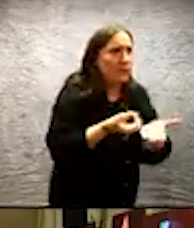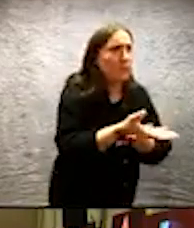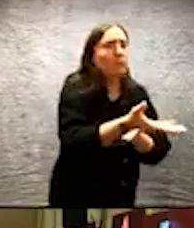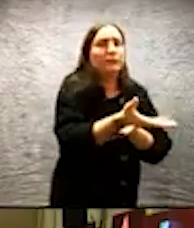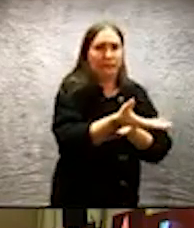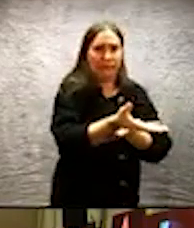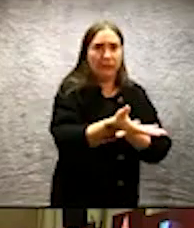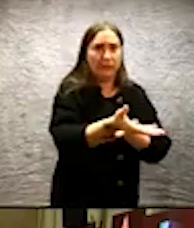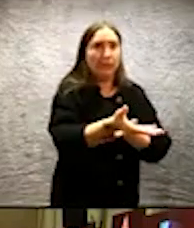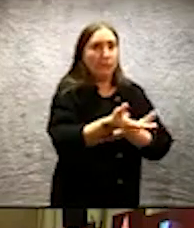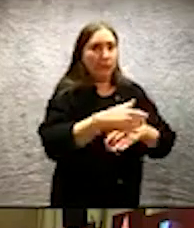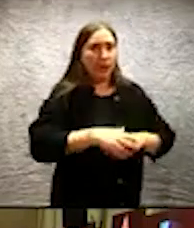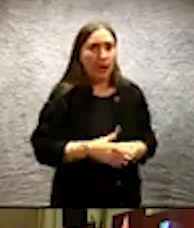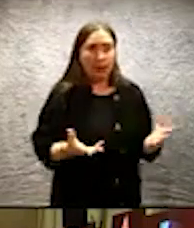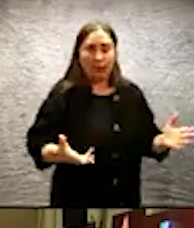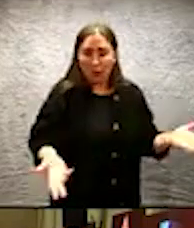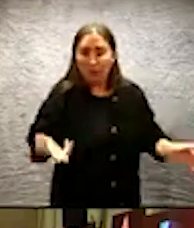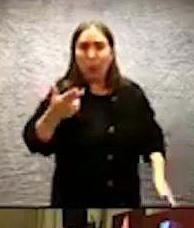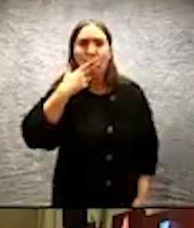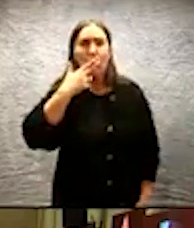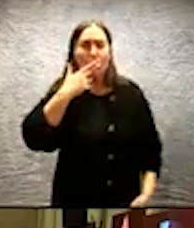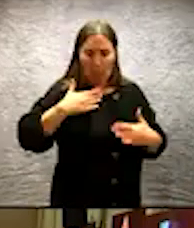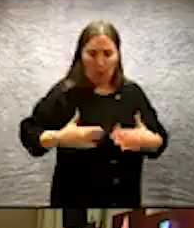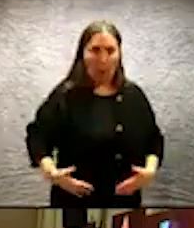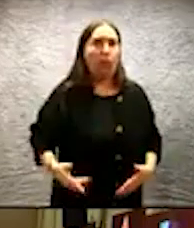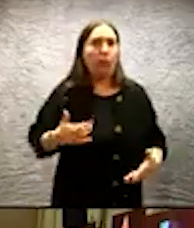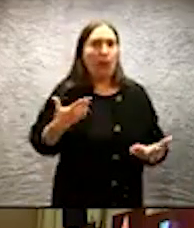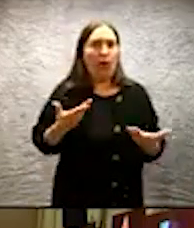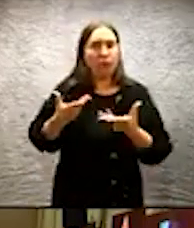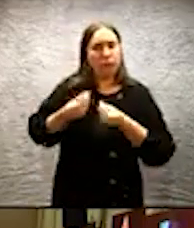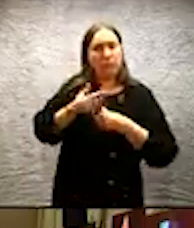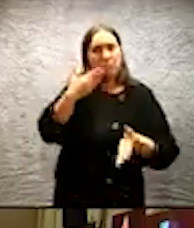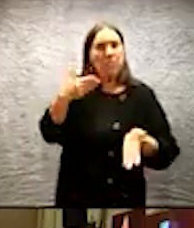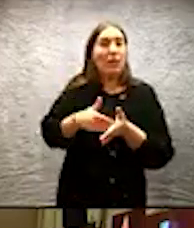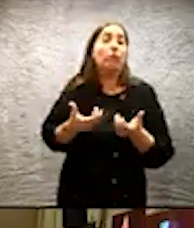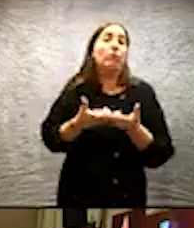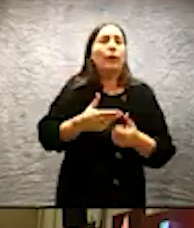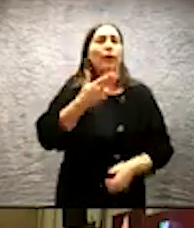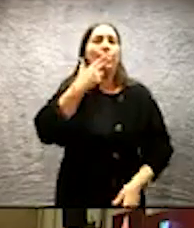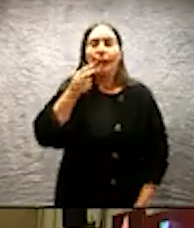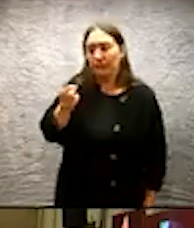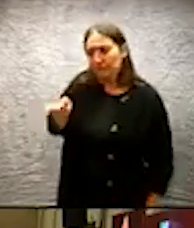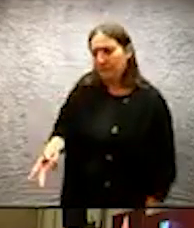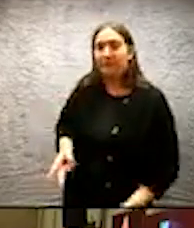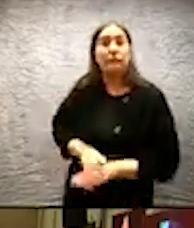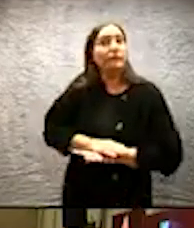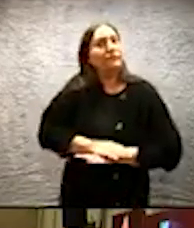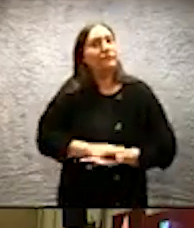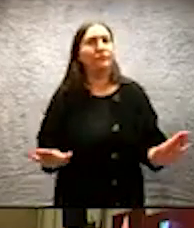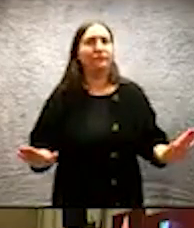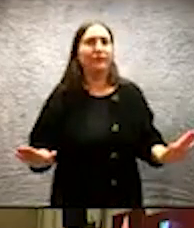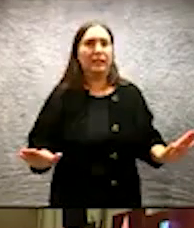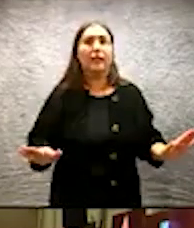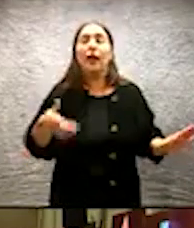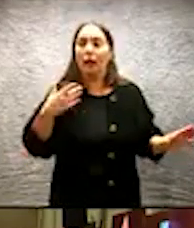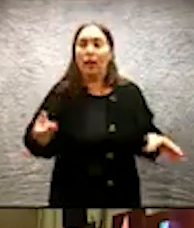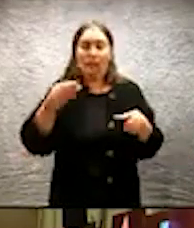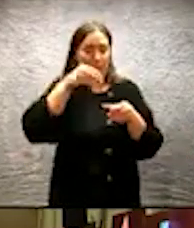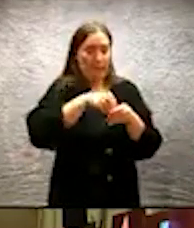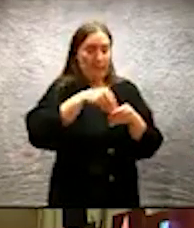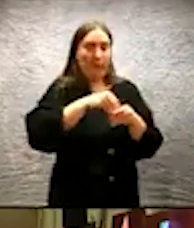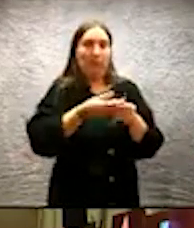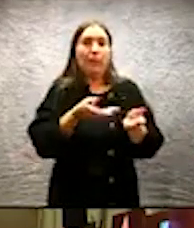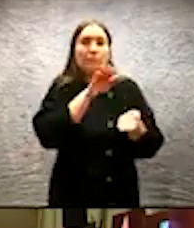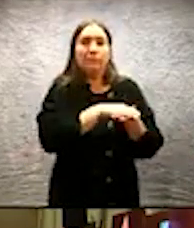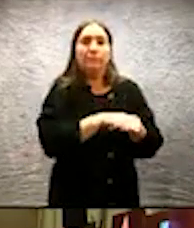d'améliorer durablement le comportement des fumeurs. Entre autres, ne plus jeter les mégots au sol et les mettre dans un cendrier, tout